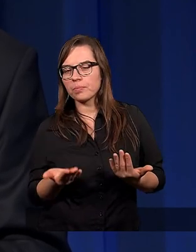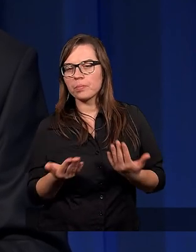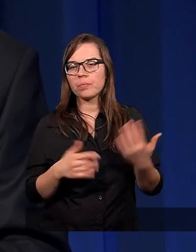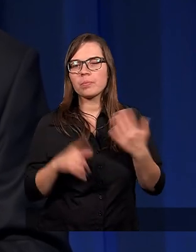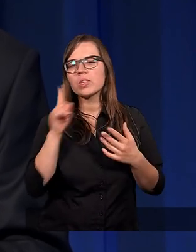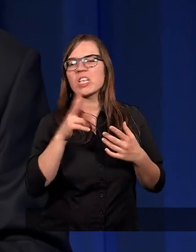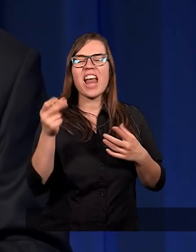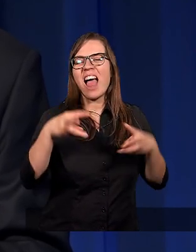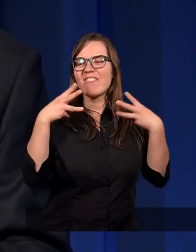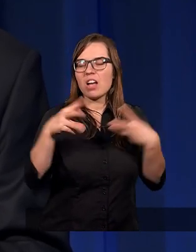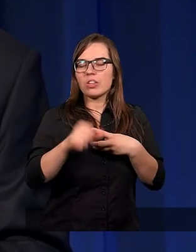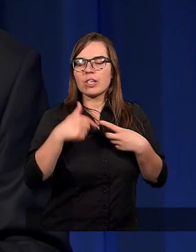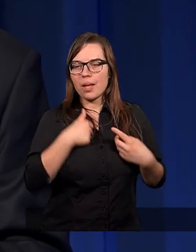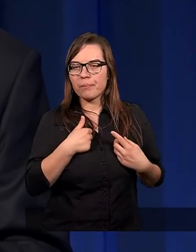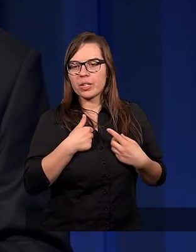Bóg jest dla mnie najważniejszy.